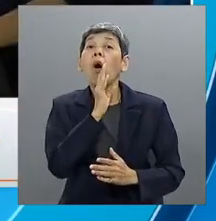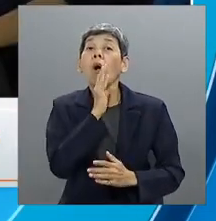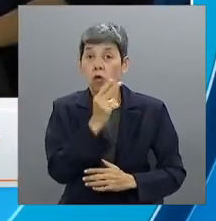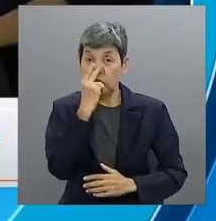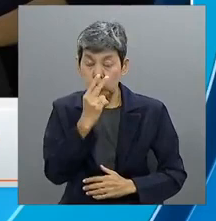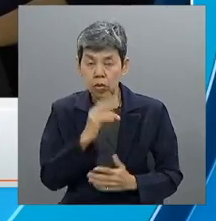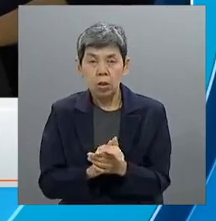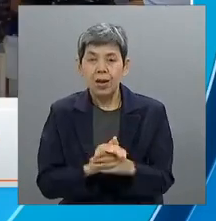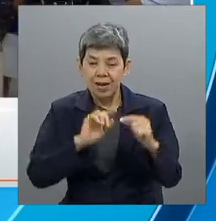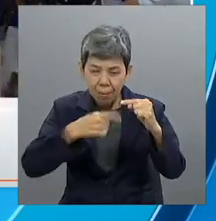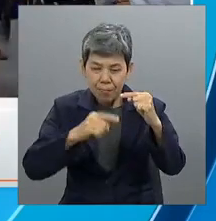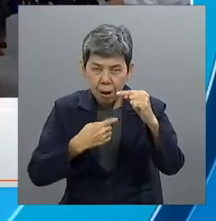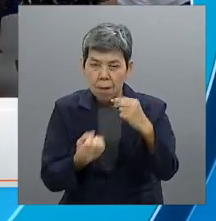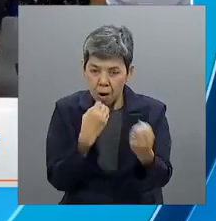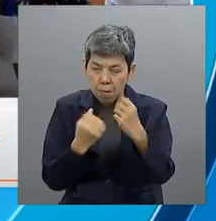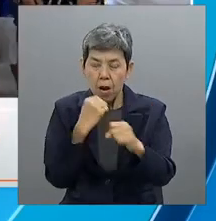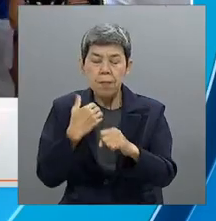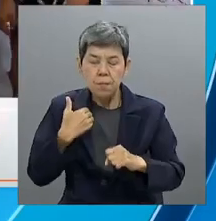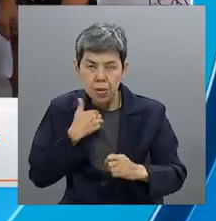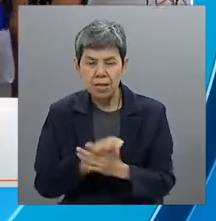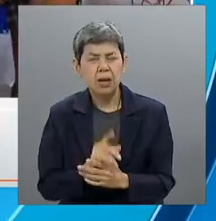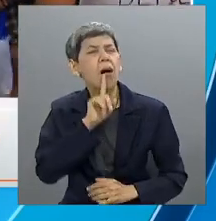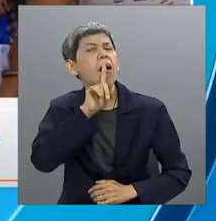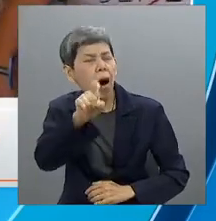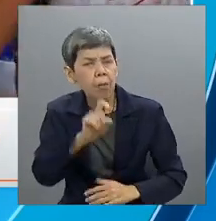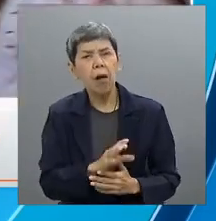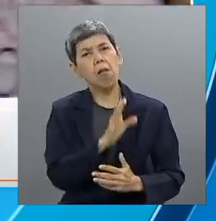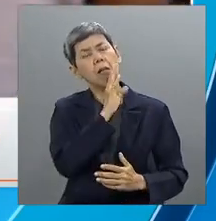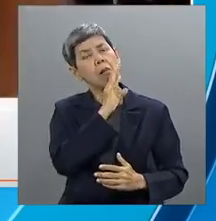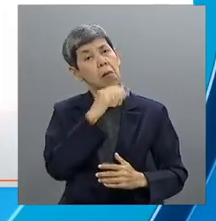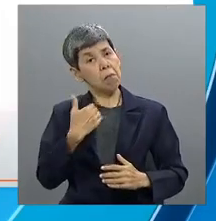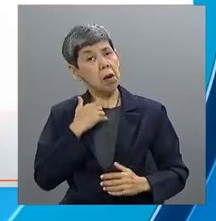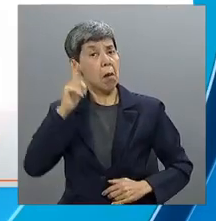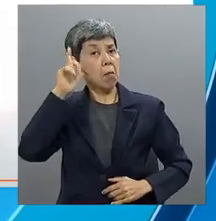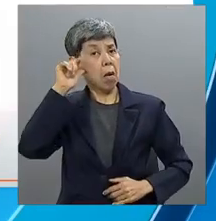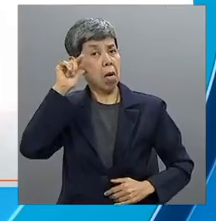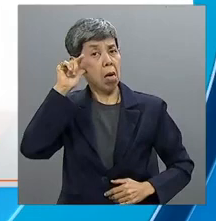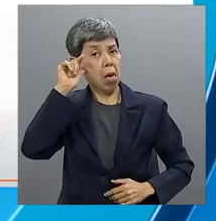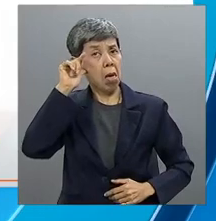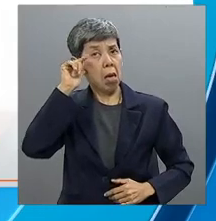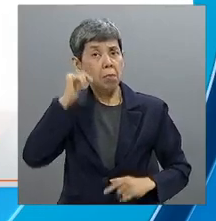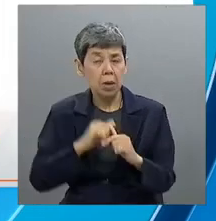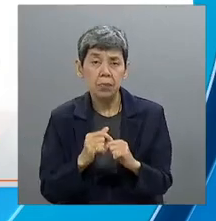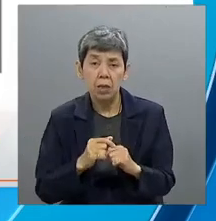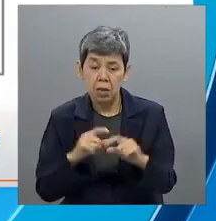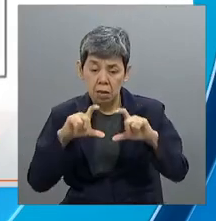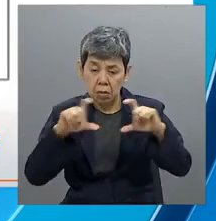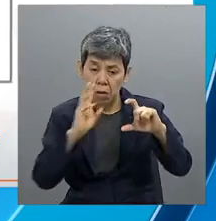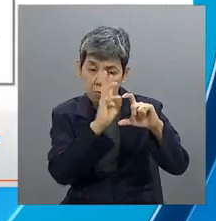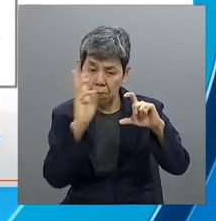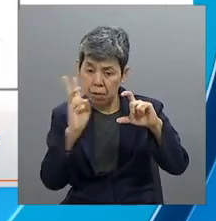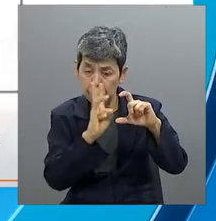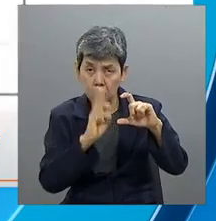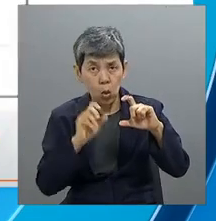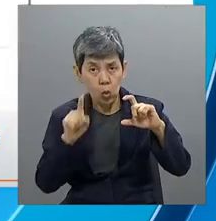พูดถึงกันจากกรณีนี้เนี่ยเขาตั้งคำถามว่าเอ๊ะอาจจะเกิดจากการที่แม่เนี่ยเคยใช้ยาคุมฉุกเฉินบ่อยๆหรือเปล่าแล้วก็ทำ